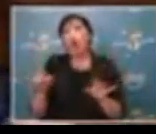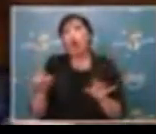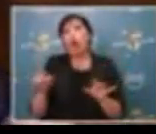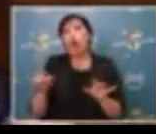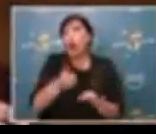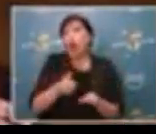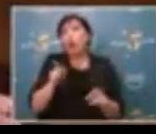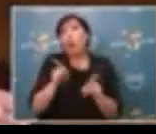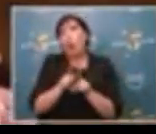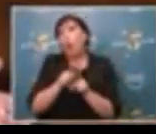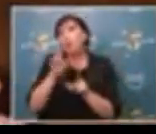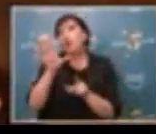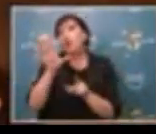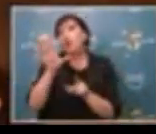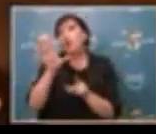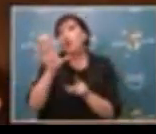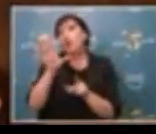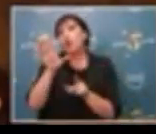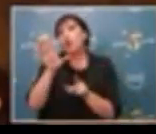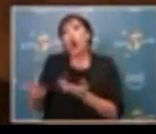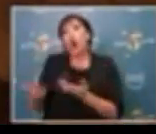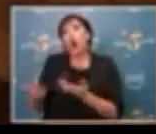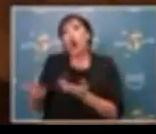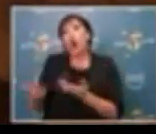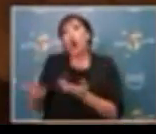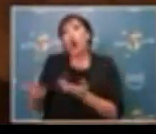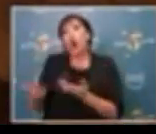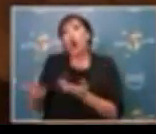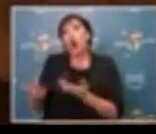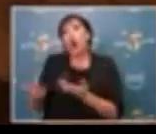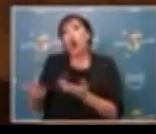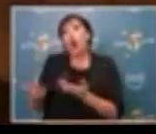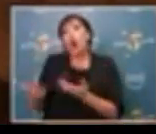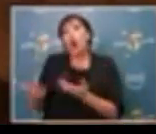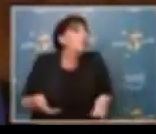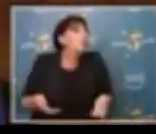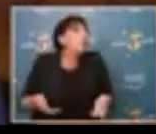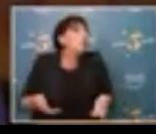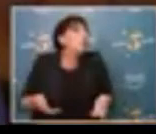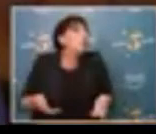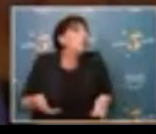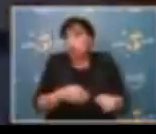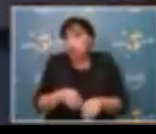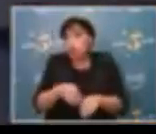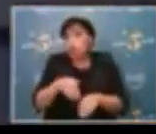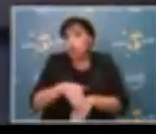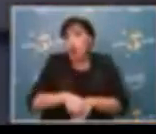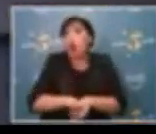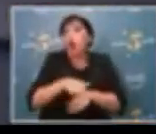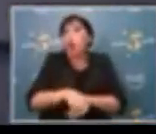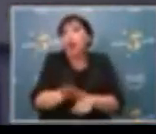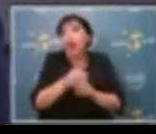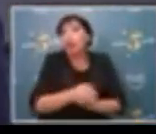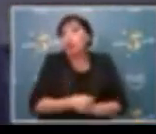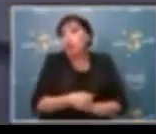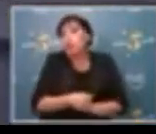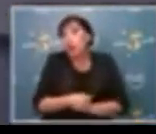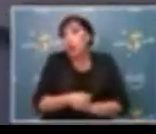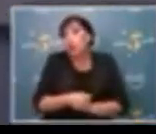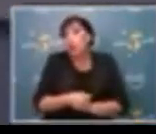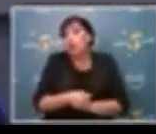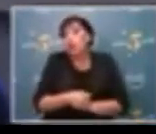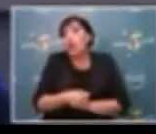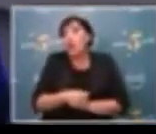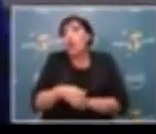automobili. E noi dico andiamo col monopattino. Andiamo col benissimo, andiamo